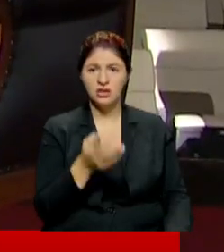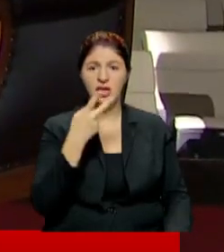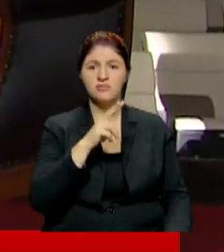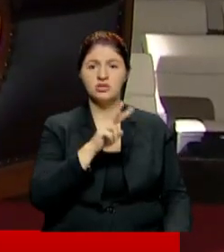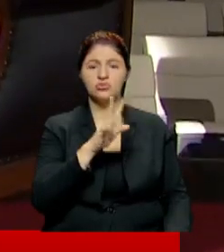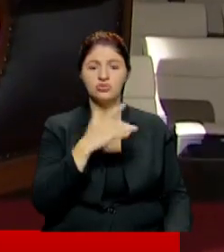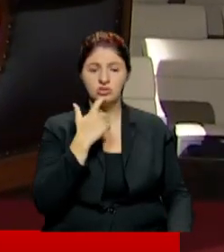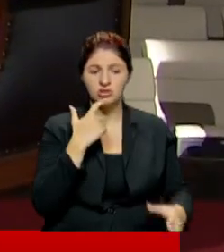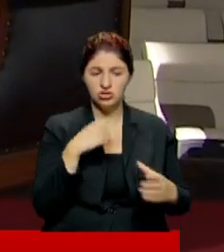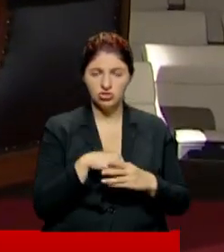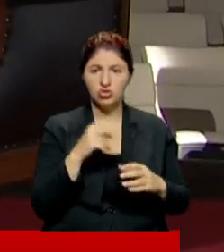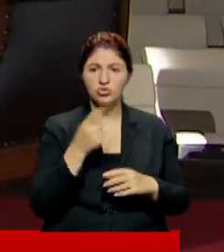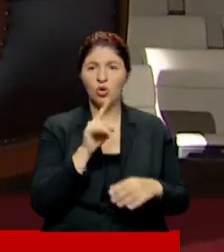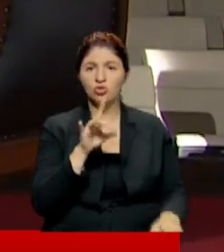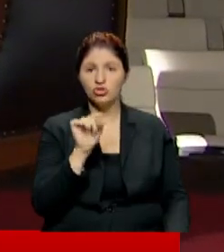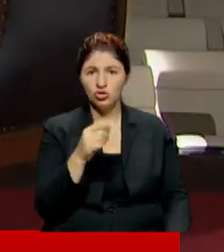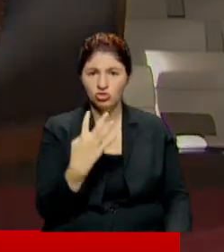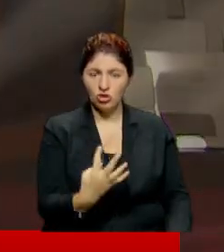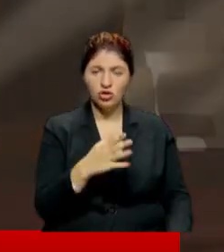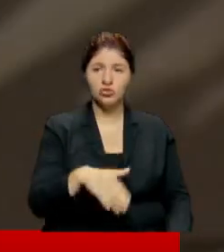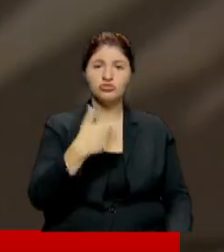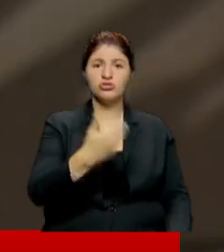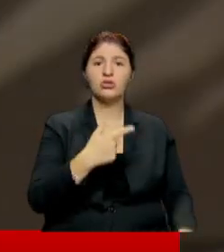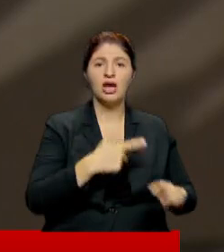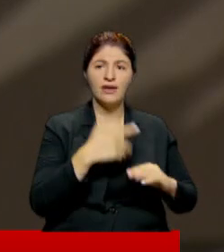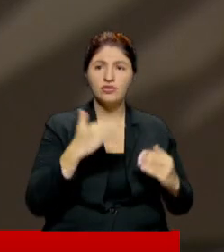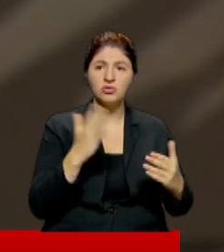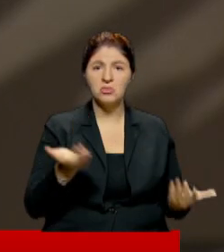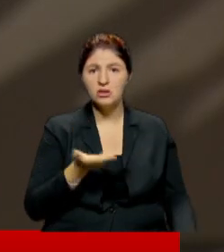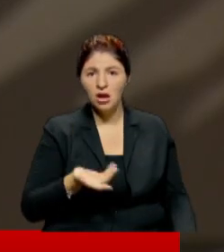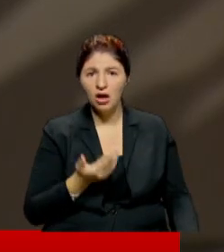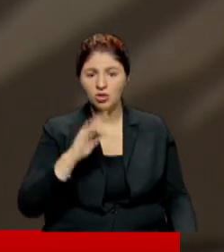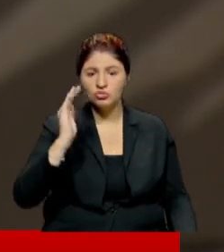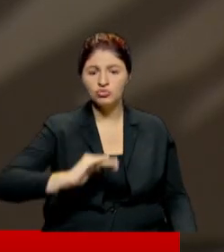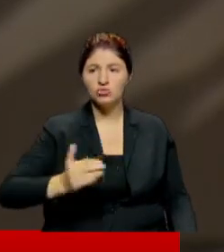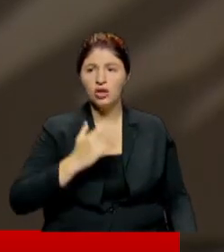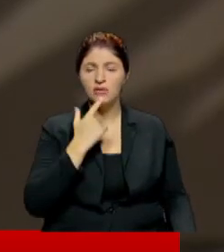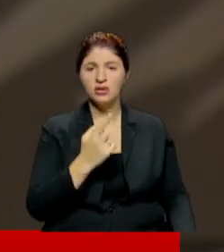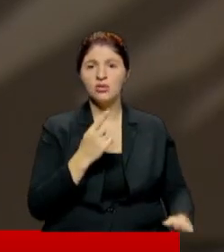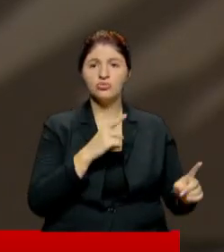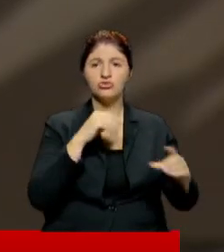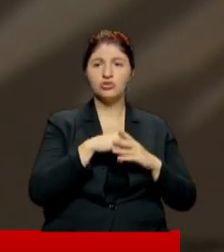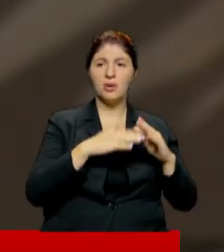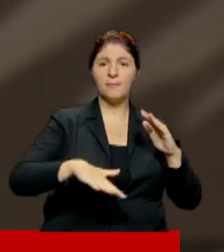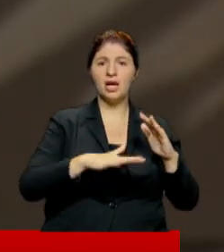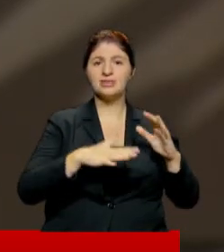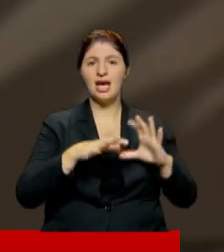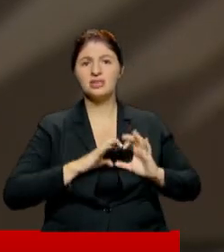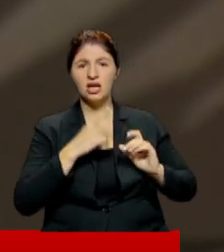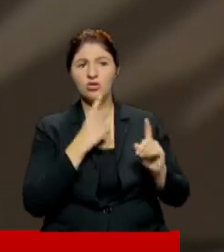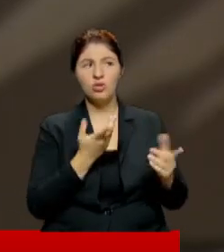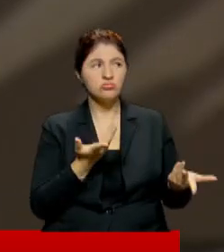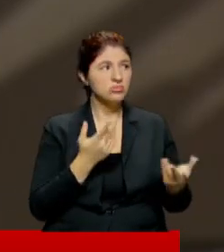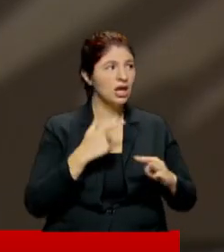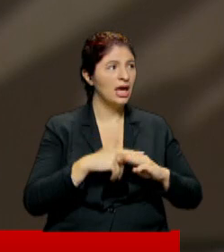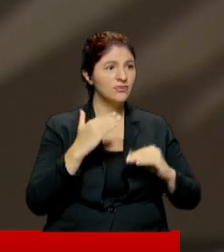dv2020 3 bu 10.4 sonra enflasyon mesela düşecek demişti bunun içinde bir baz etkisi de deniyor